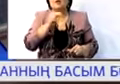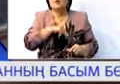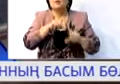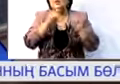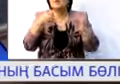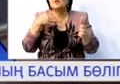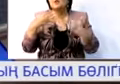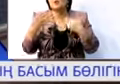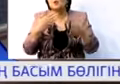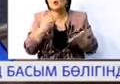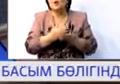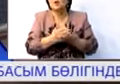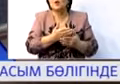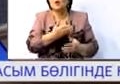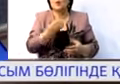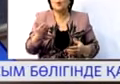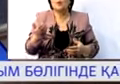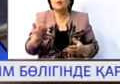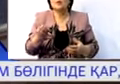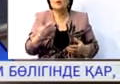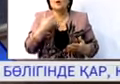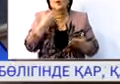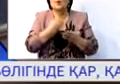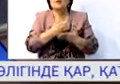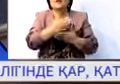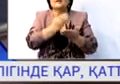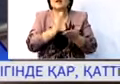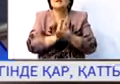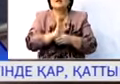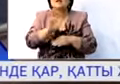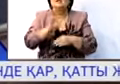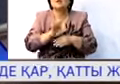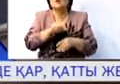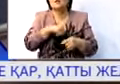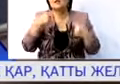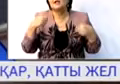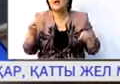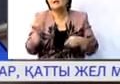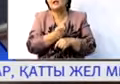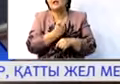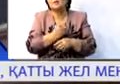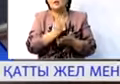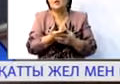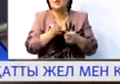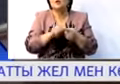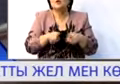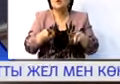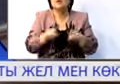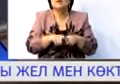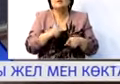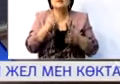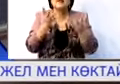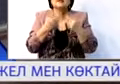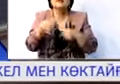сөйлесіп, олар енді МАГ-дың өздері жаңағы нанын шығарып, нанын өздері сатып жатыр. Соған байланысты олар енді мына